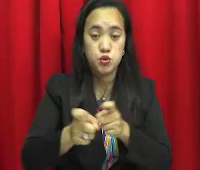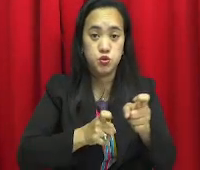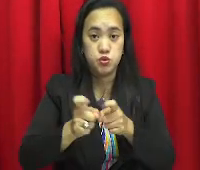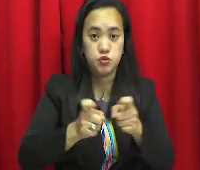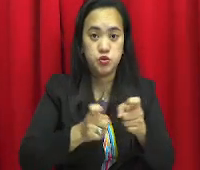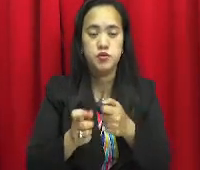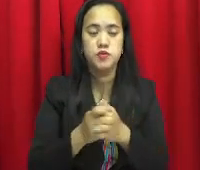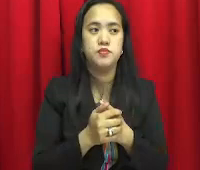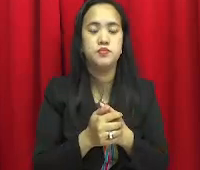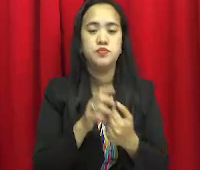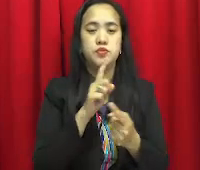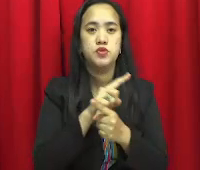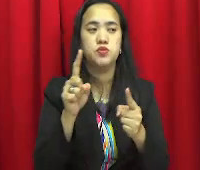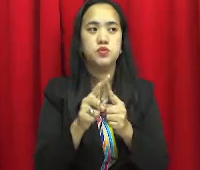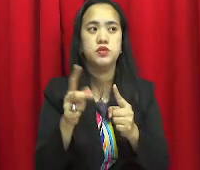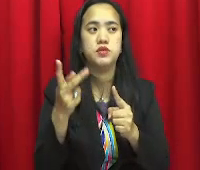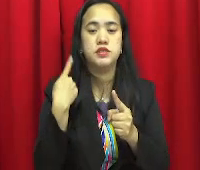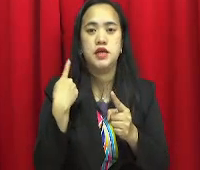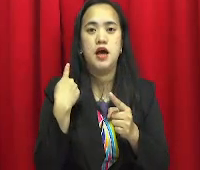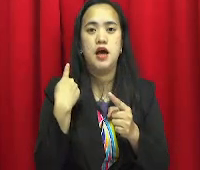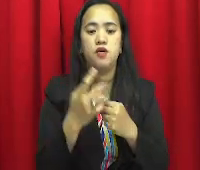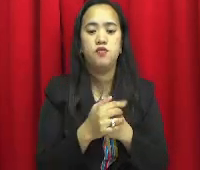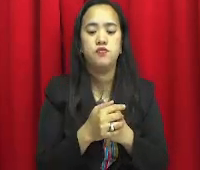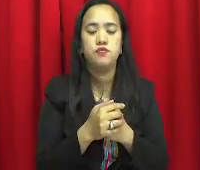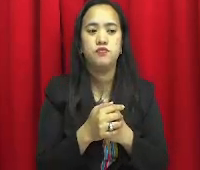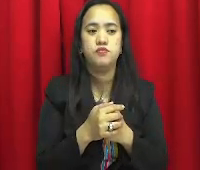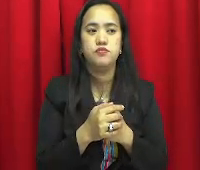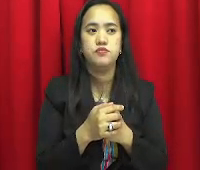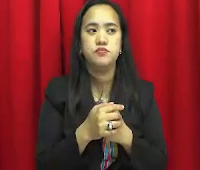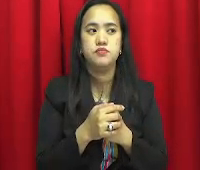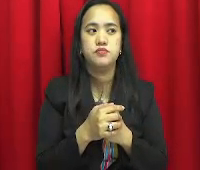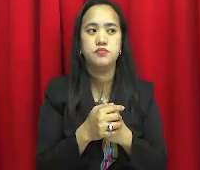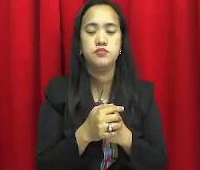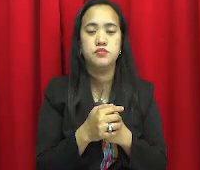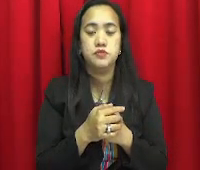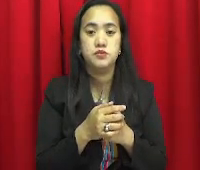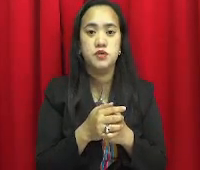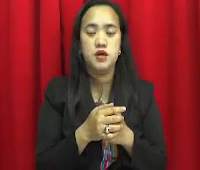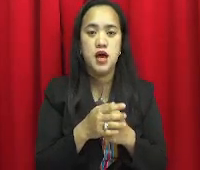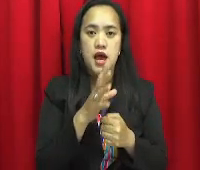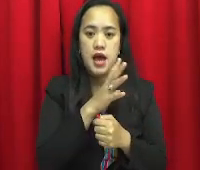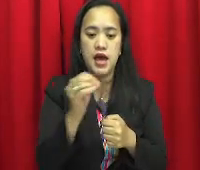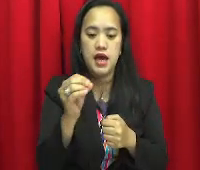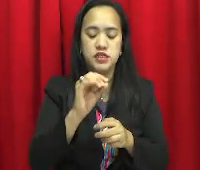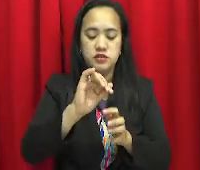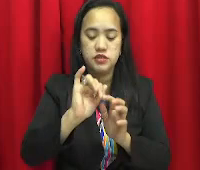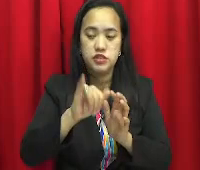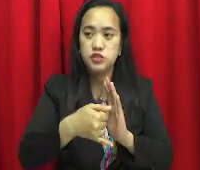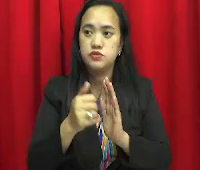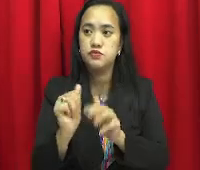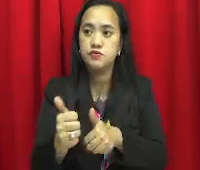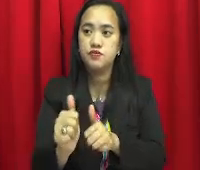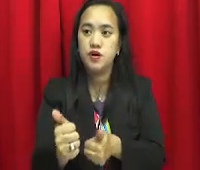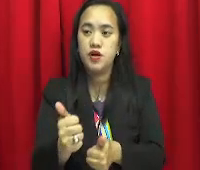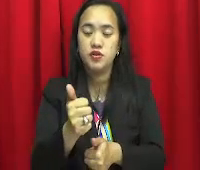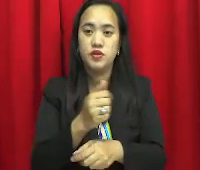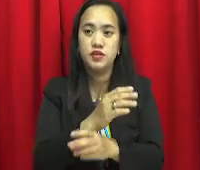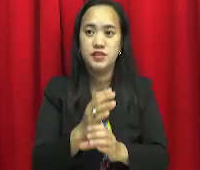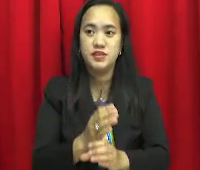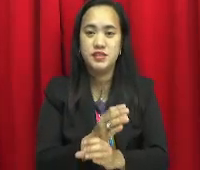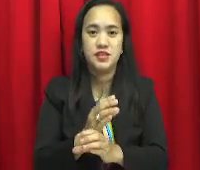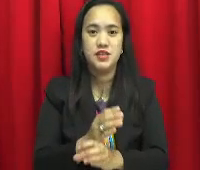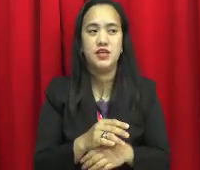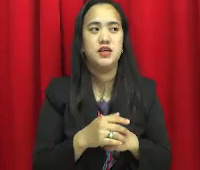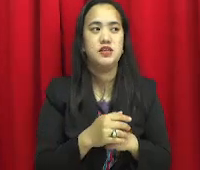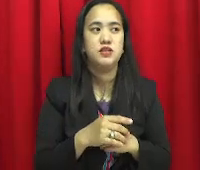pagka merong, pagka delikado yung, pagka may sinusundan ako, you know. So, mga ganun ba? So,